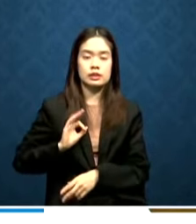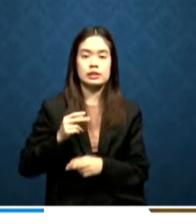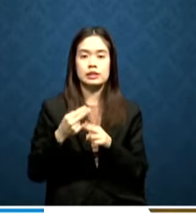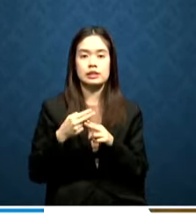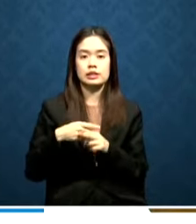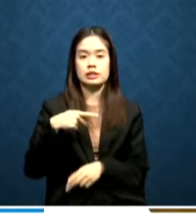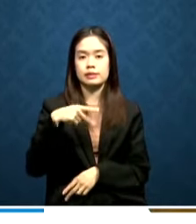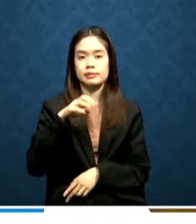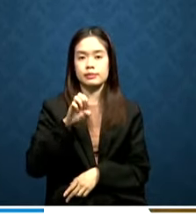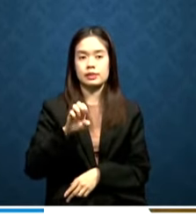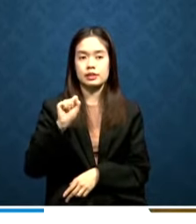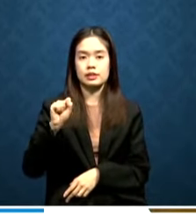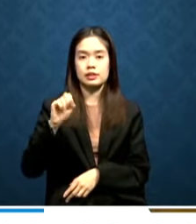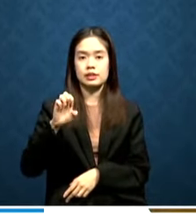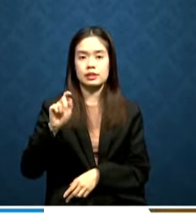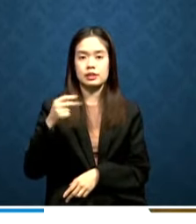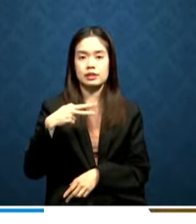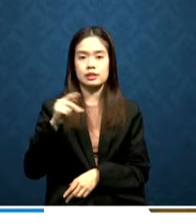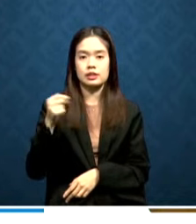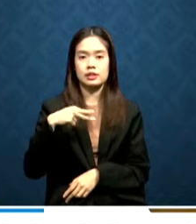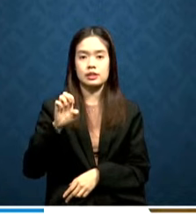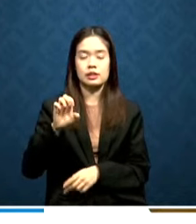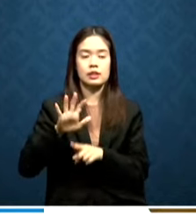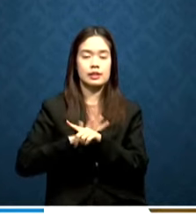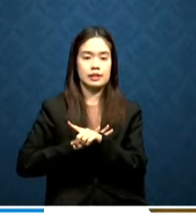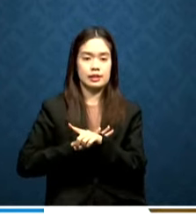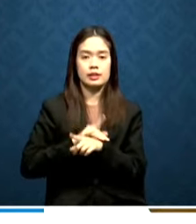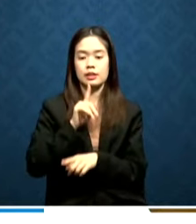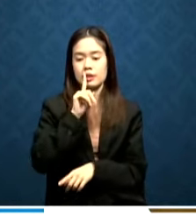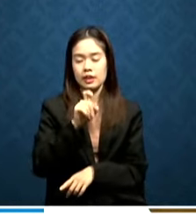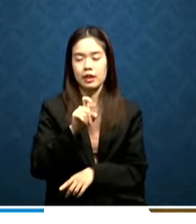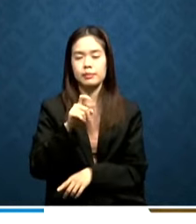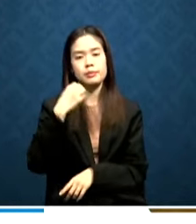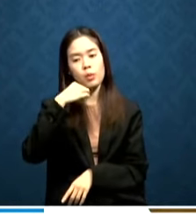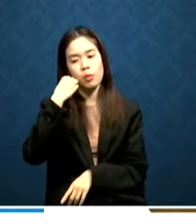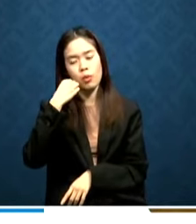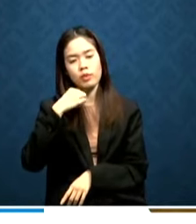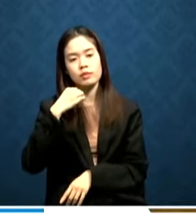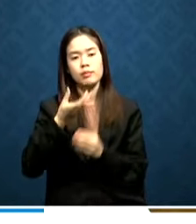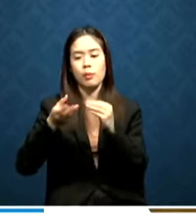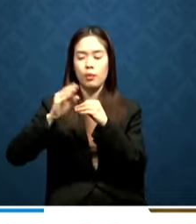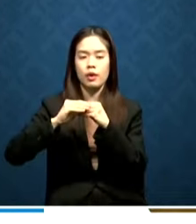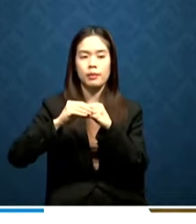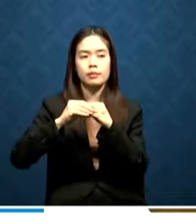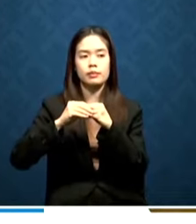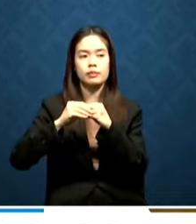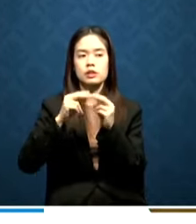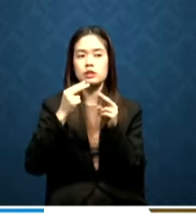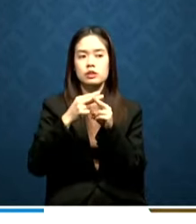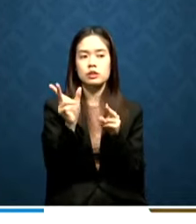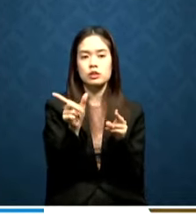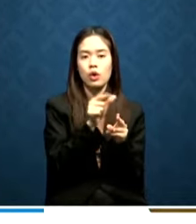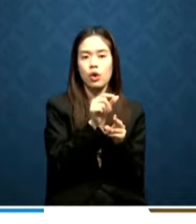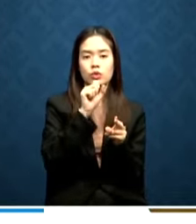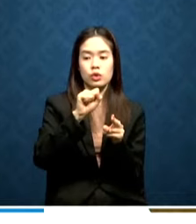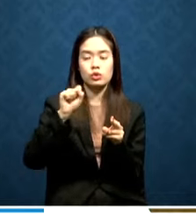ว่าคำถามเนี่ยคนจะมีมากขึ้นเช่นความเป็นประชาธิปไตยเรื่องสสรเนี่ยตรงนี้เราจ